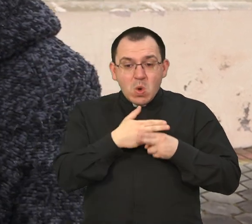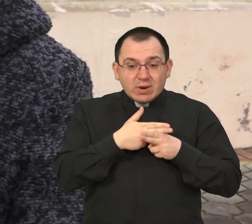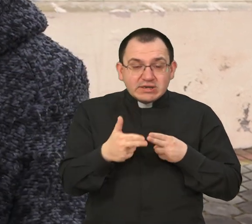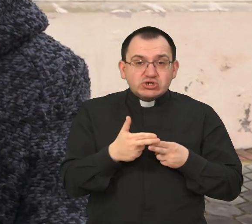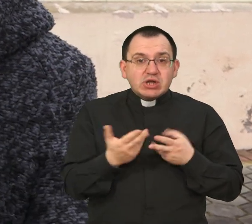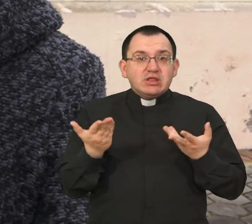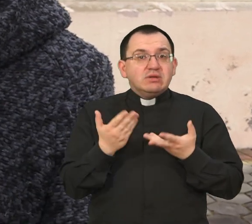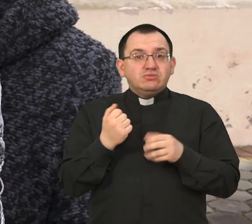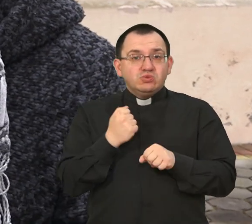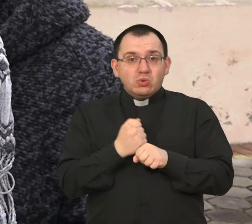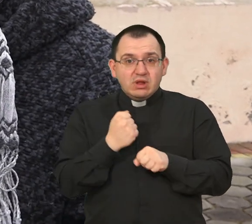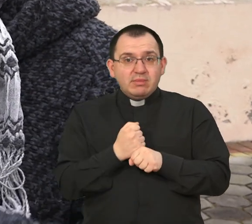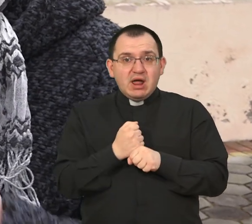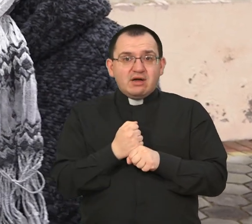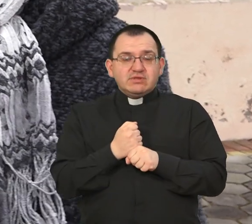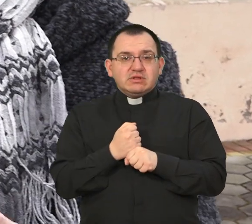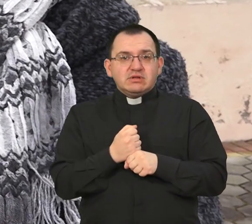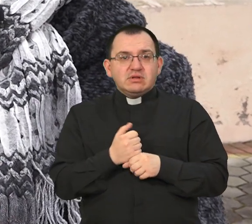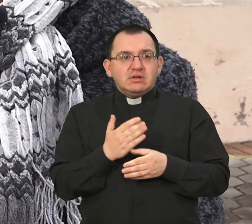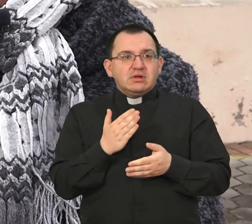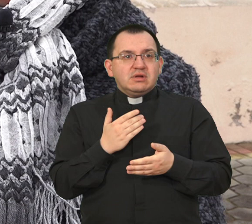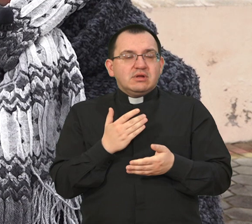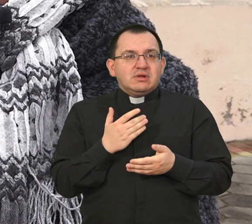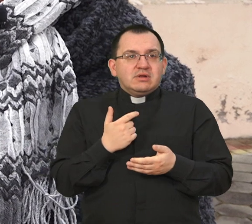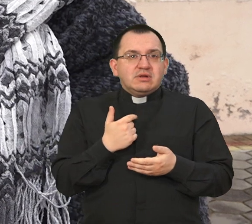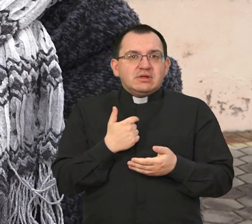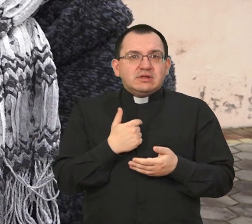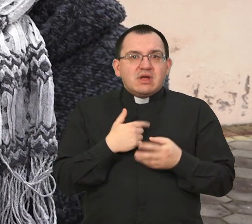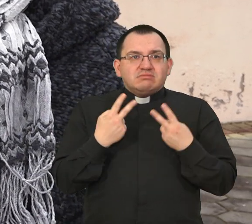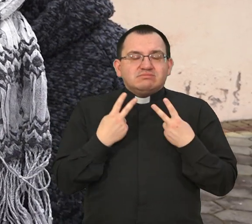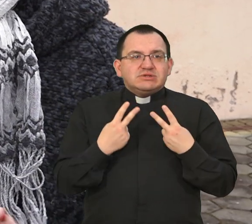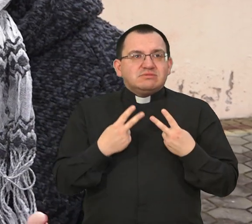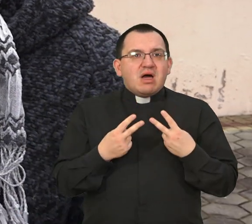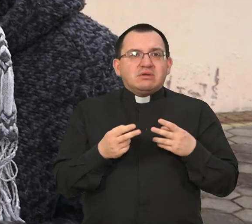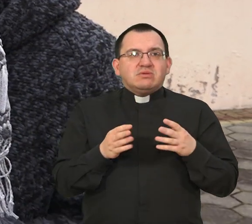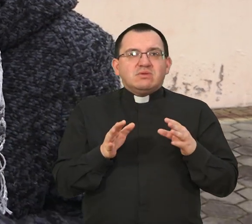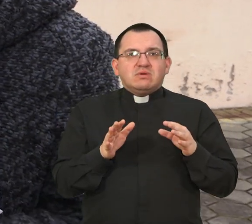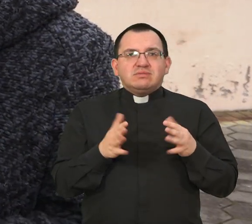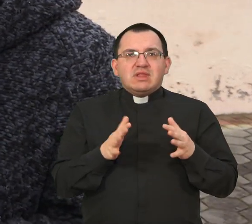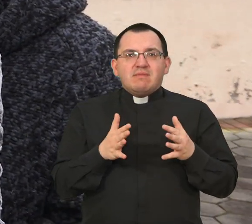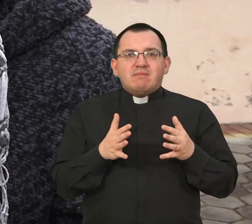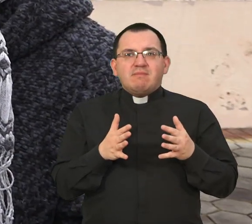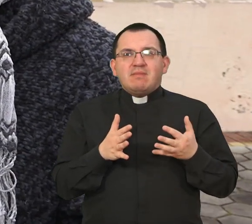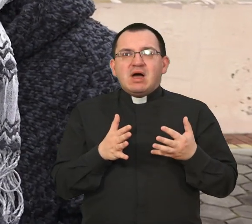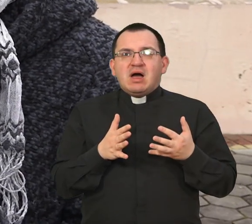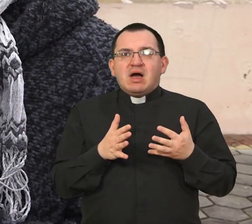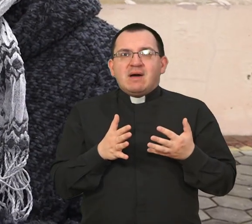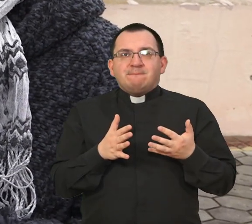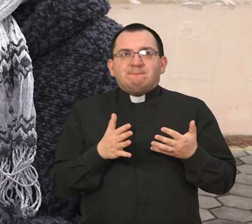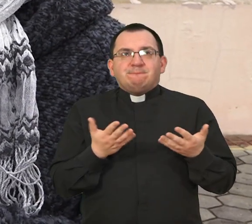rješenje. Uvijek stvarno nemam ovoga, nemam